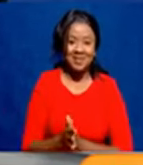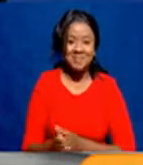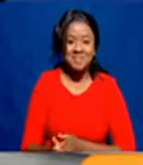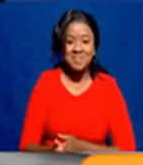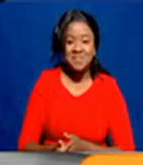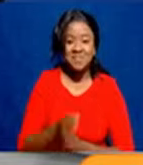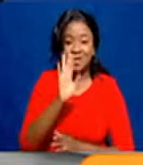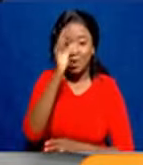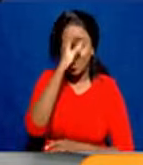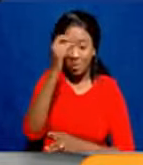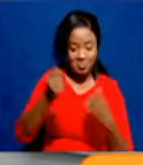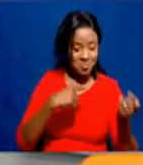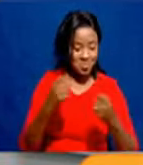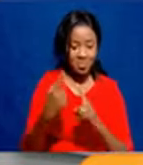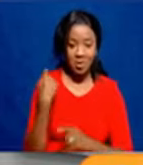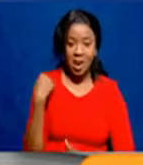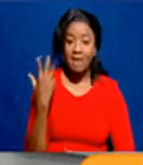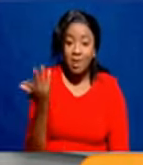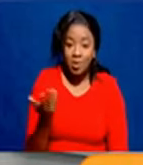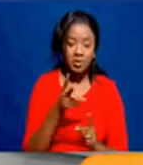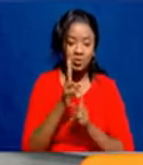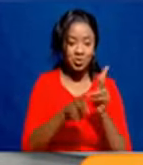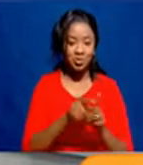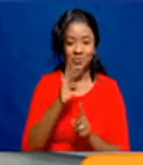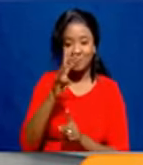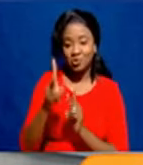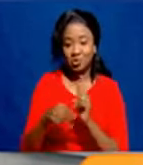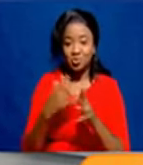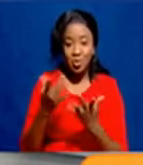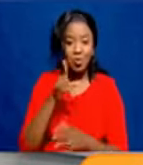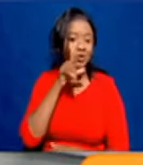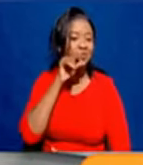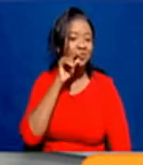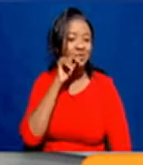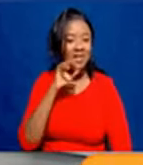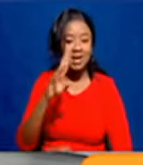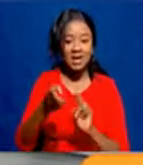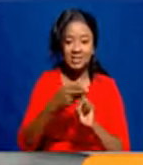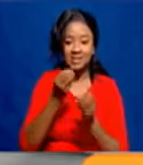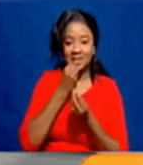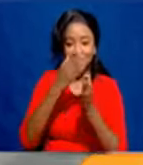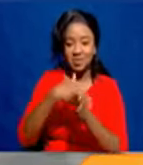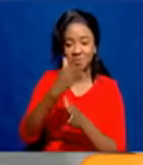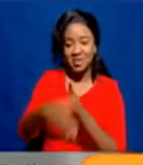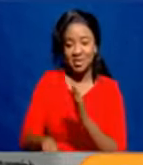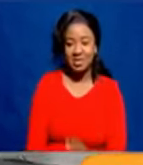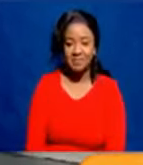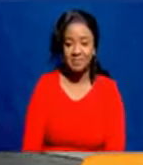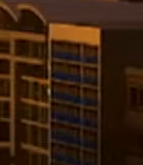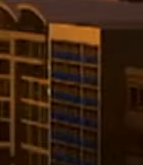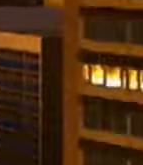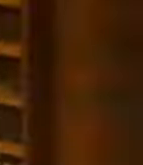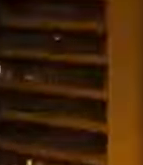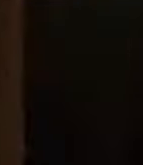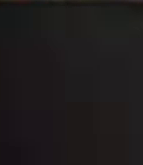rafa 22422 ukipenda katika mtandao wa X ni @Citizen TV Kenya, hashtag Nipashe Wikendi.